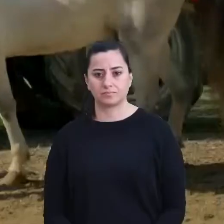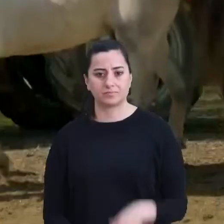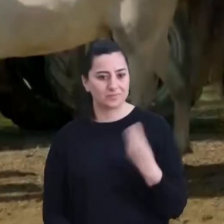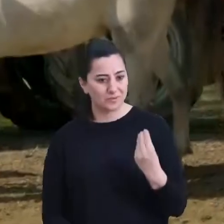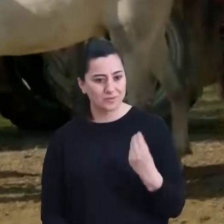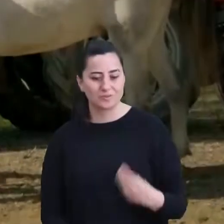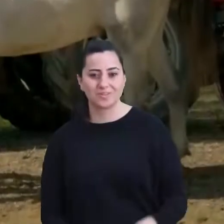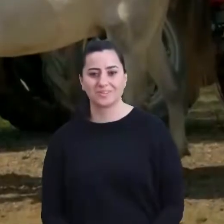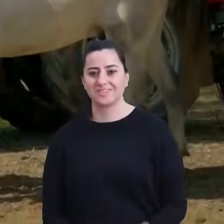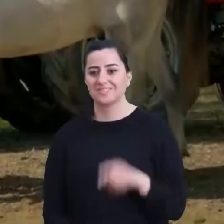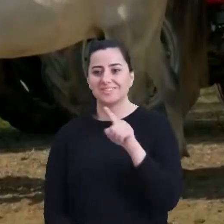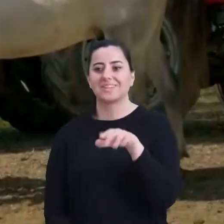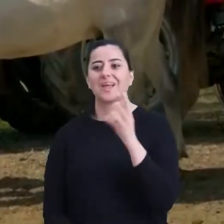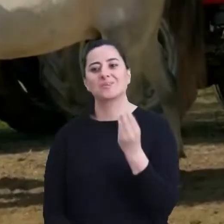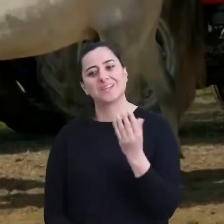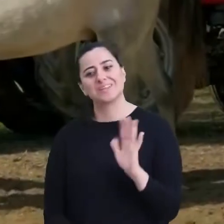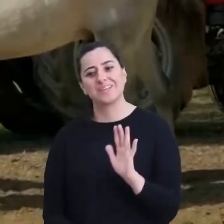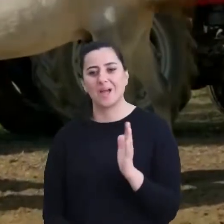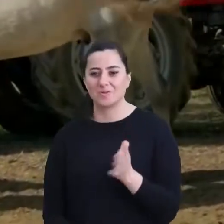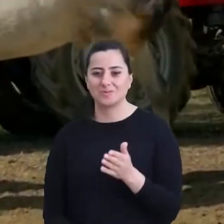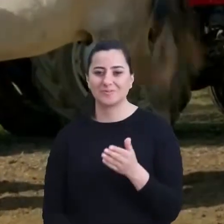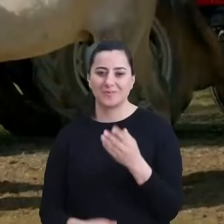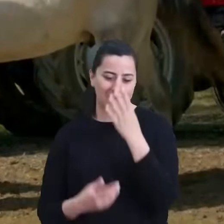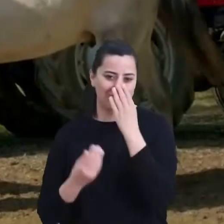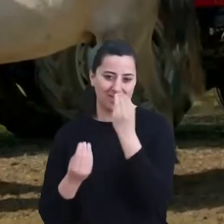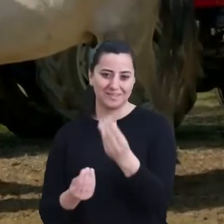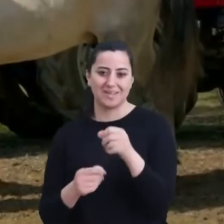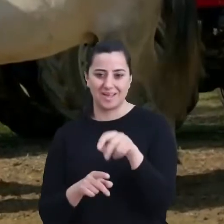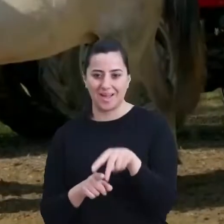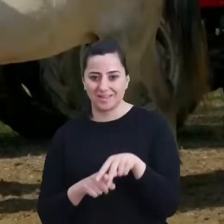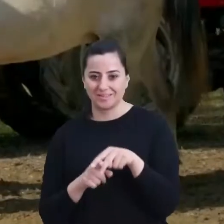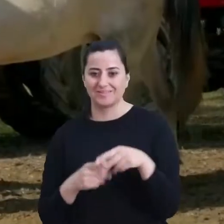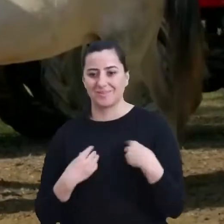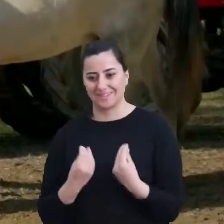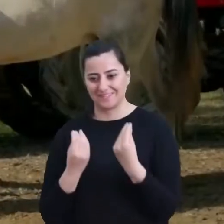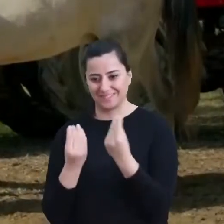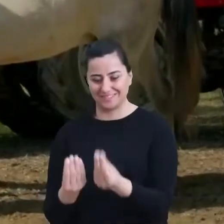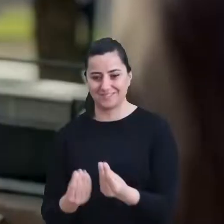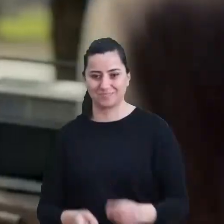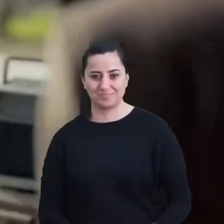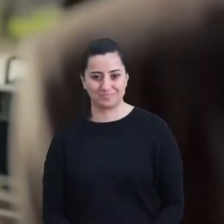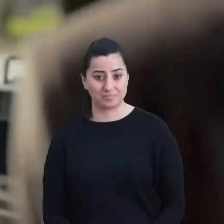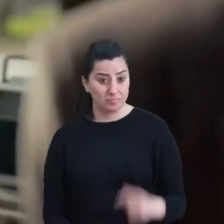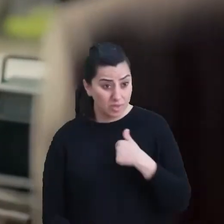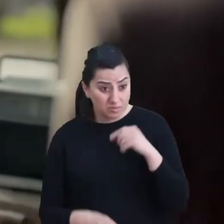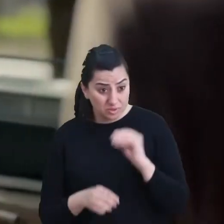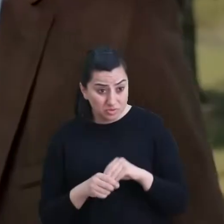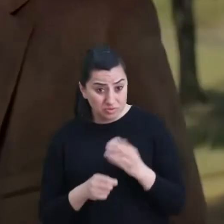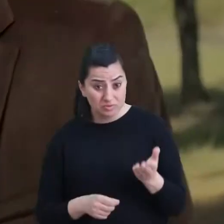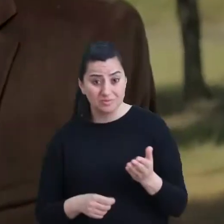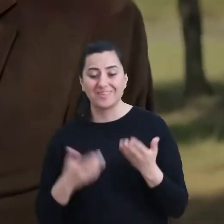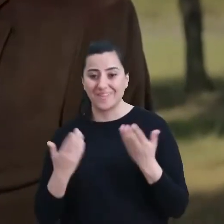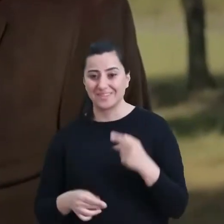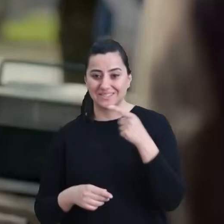Ne güzelmiş. Senin kadar güzel olmasa da çam sakızı çoban armağanı benden sana hediye. Benim için mi yani bu